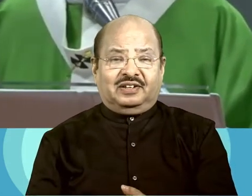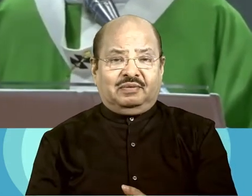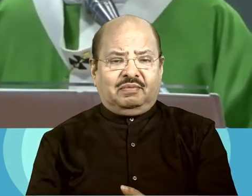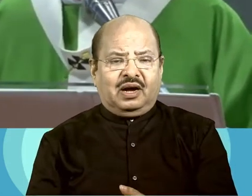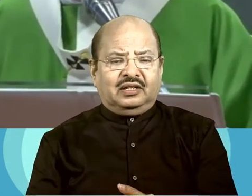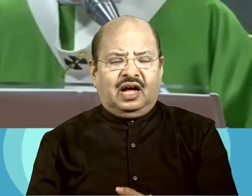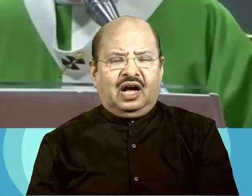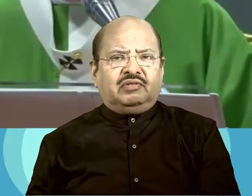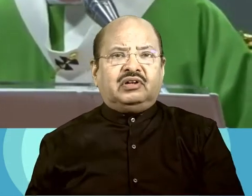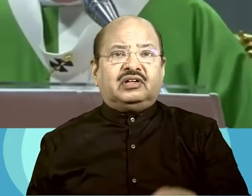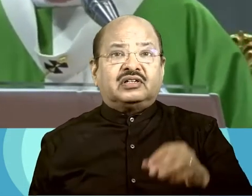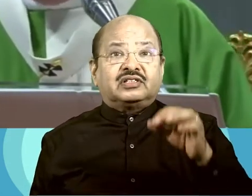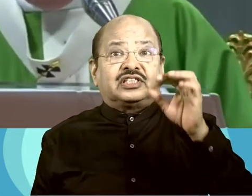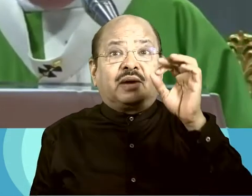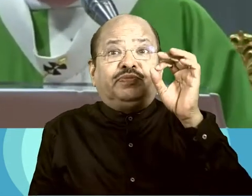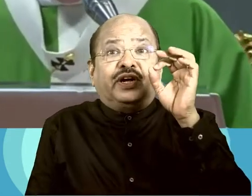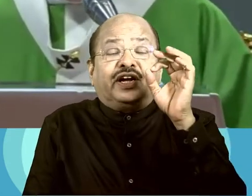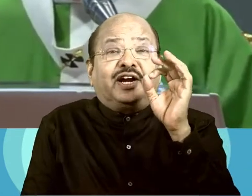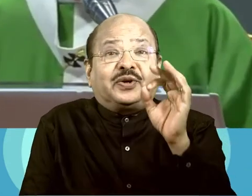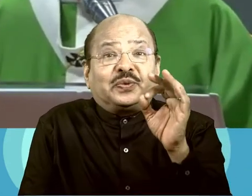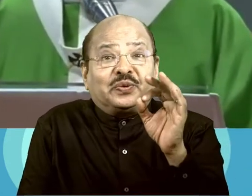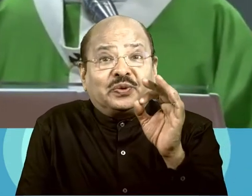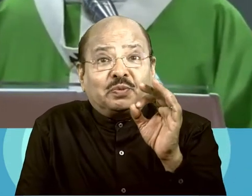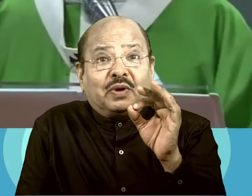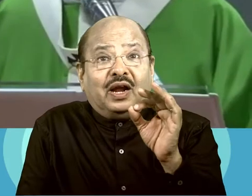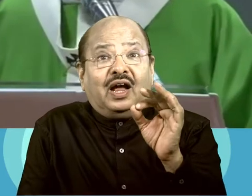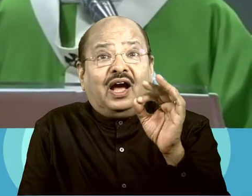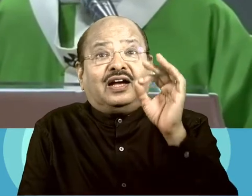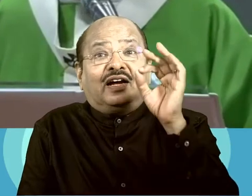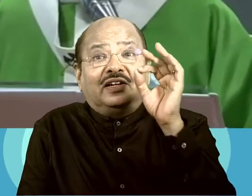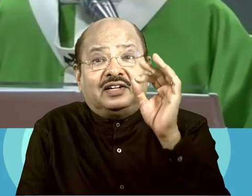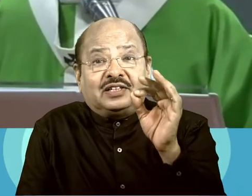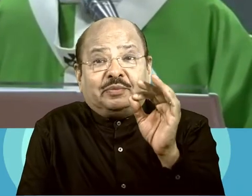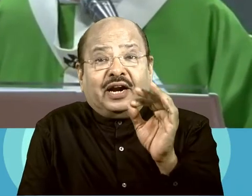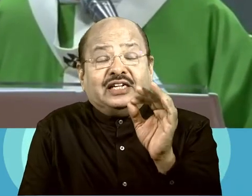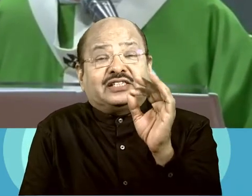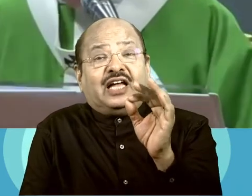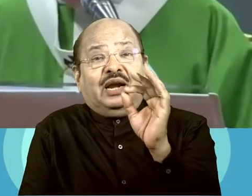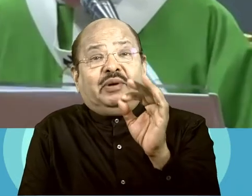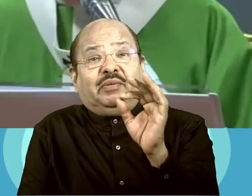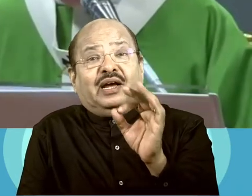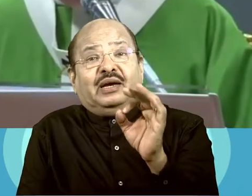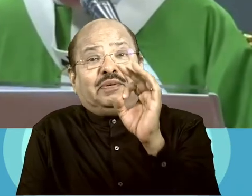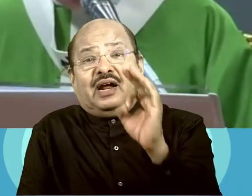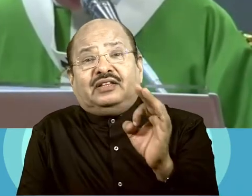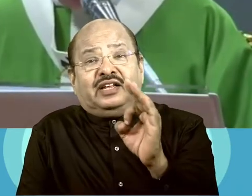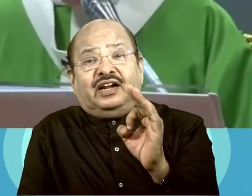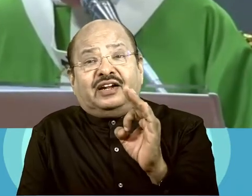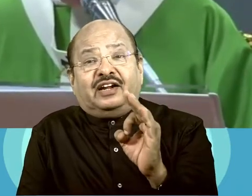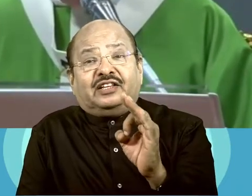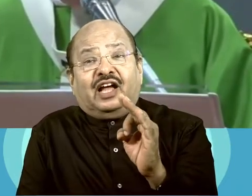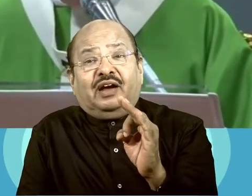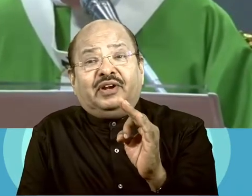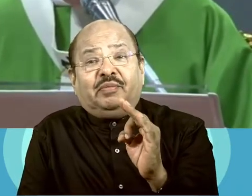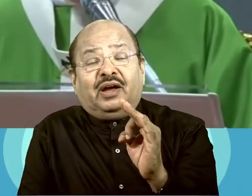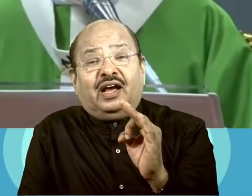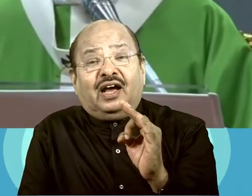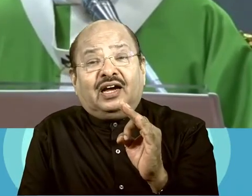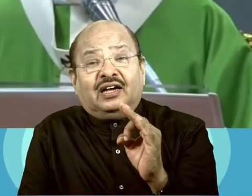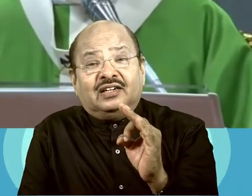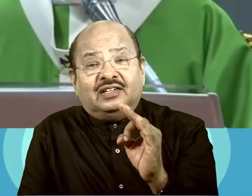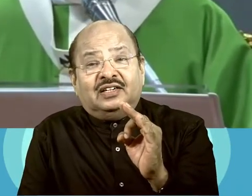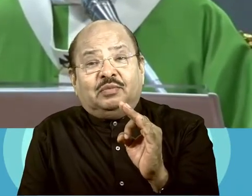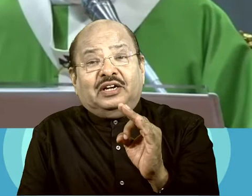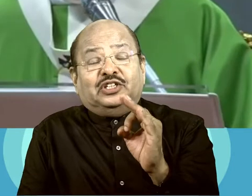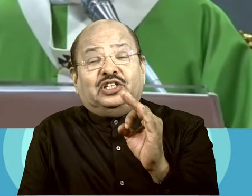സാധിക്കുന്നത്. മാതാവ് ശബ്ദം കേട്ടു, മാലാക നമ്മുടെ അടിസ്ഥാനപരമായ പ്രാർത്ഥനയാണ്. കർത്താവിൻ്റെ